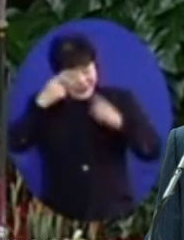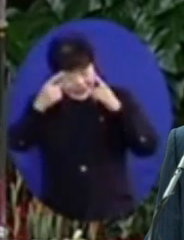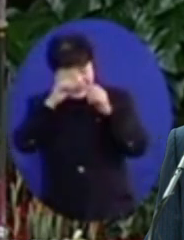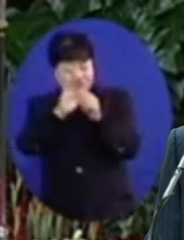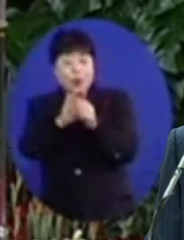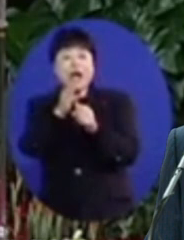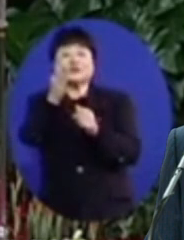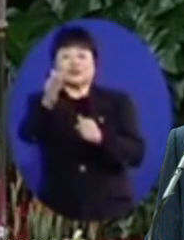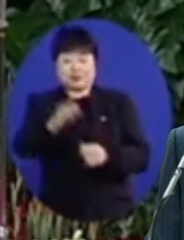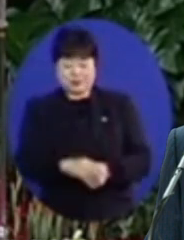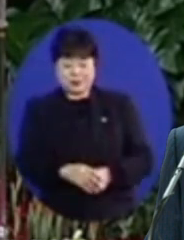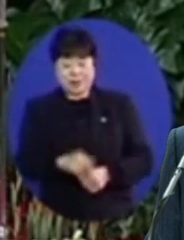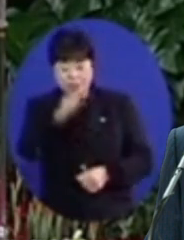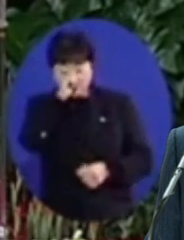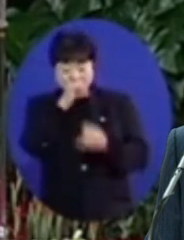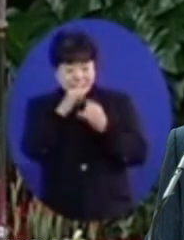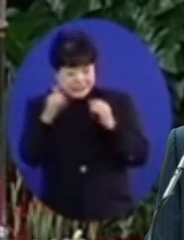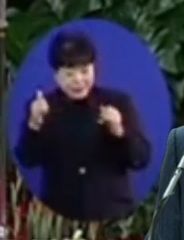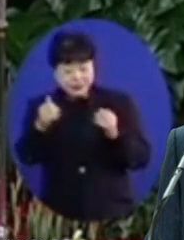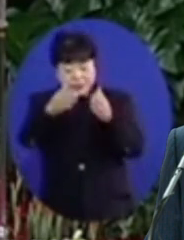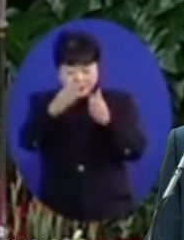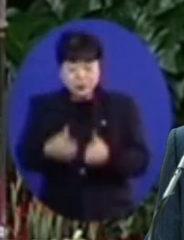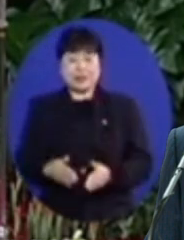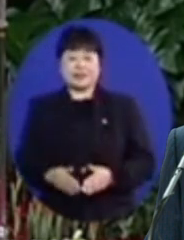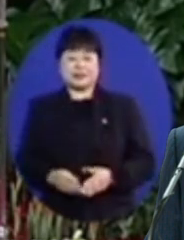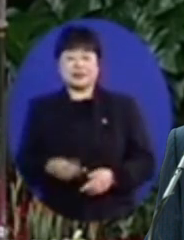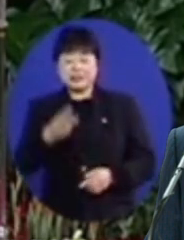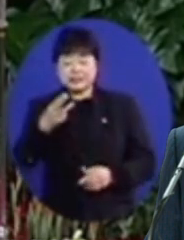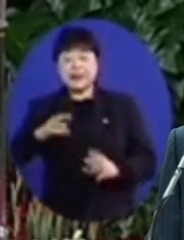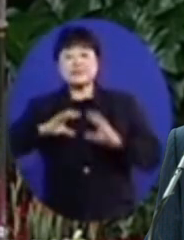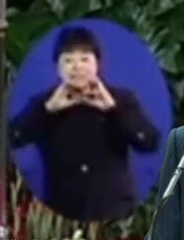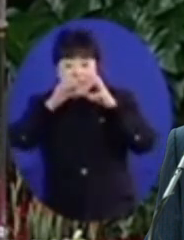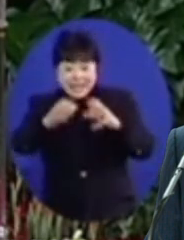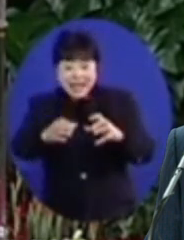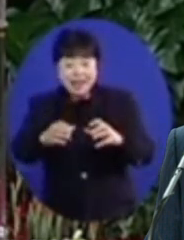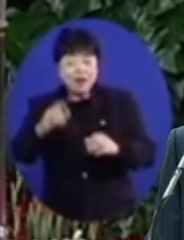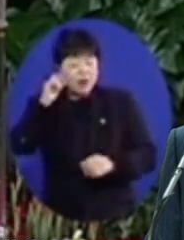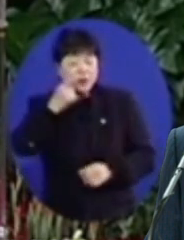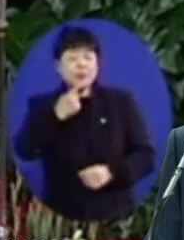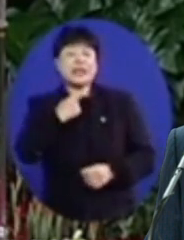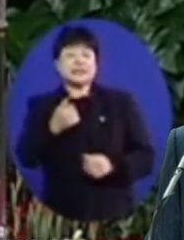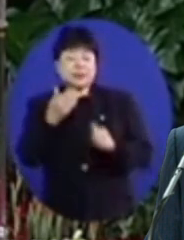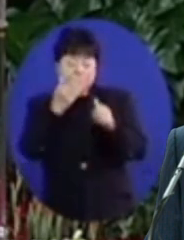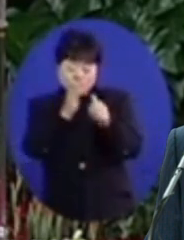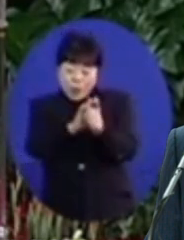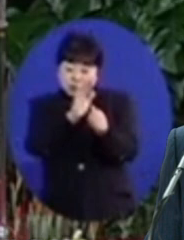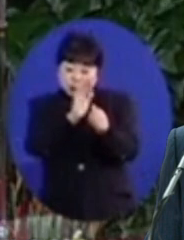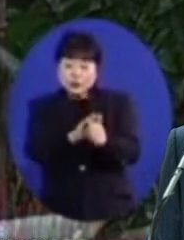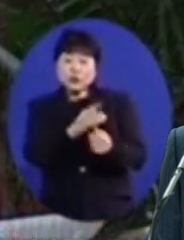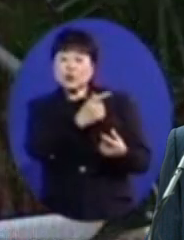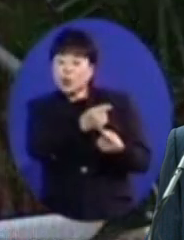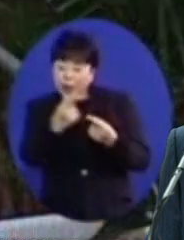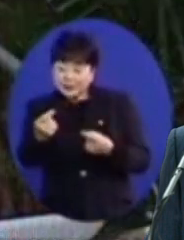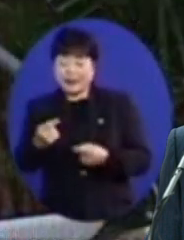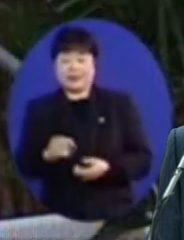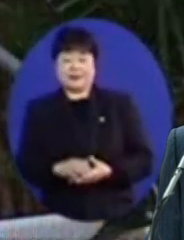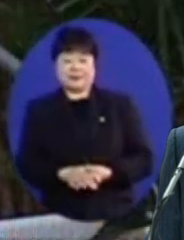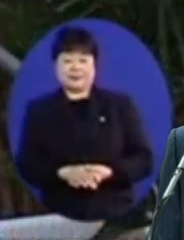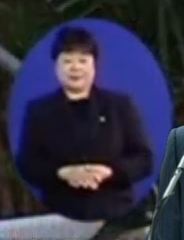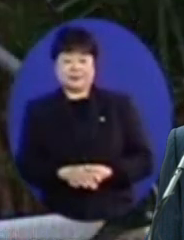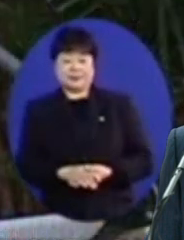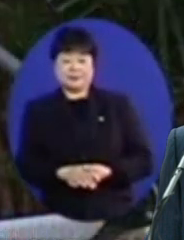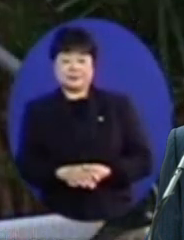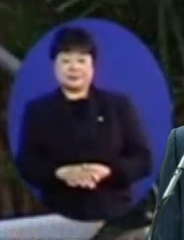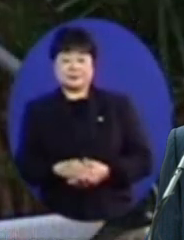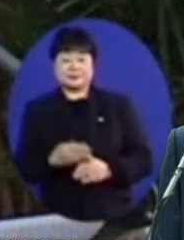것입니다 제 3세에게 어려운 사람들을 도와주고 있는 것도 제가